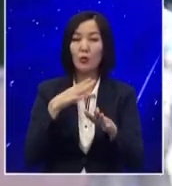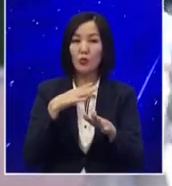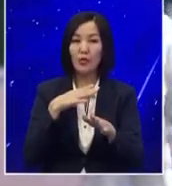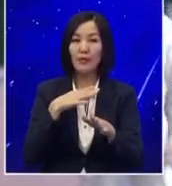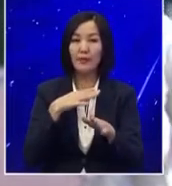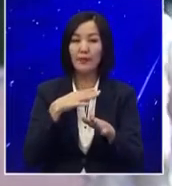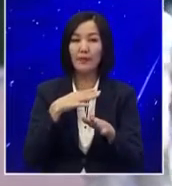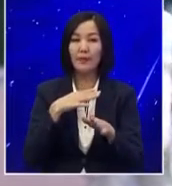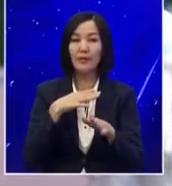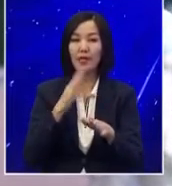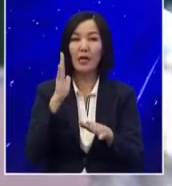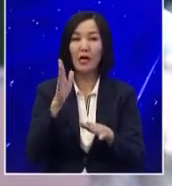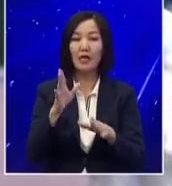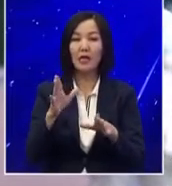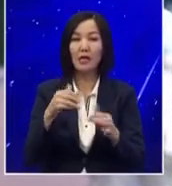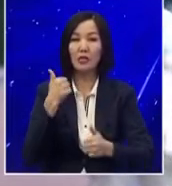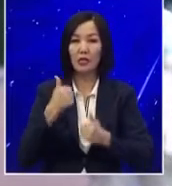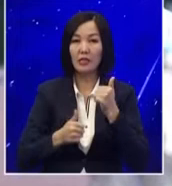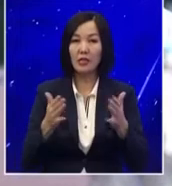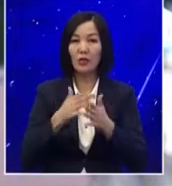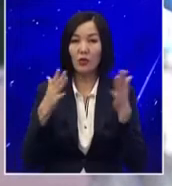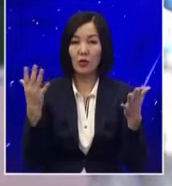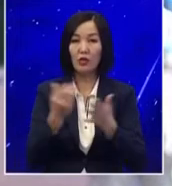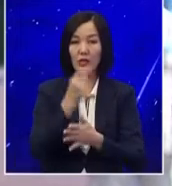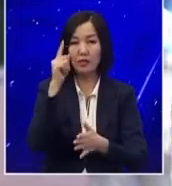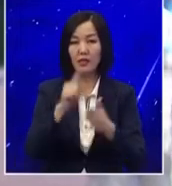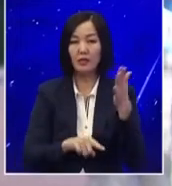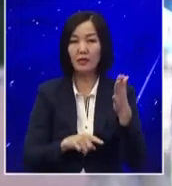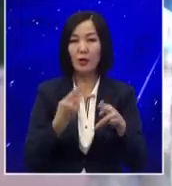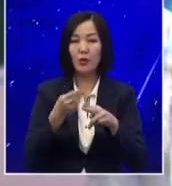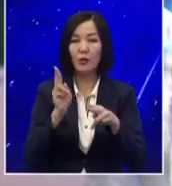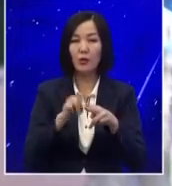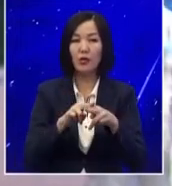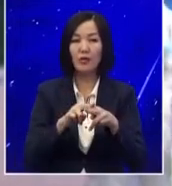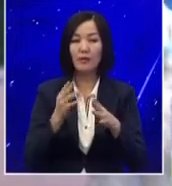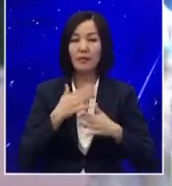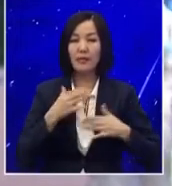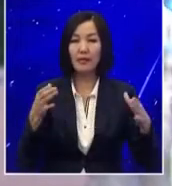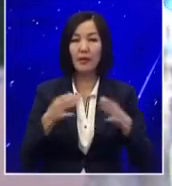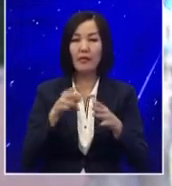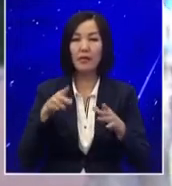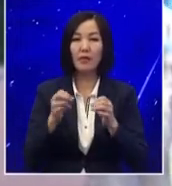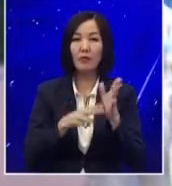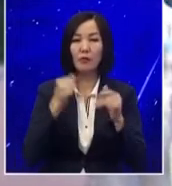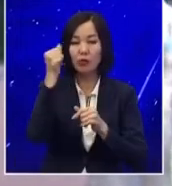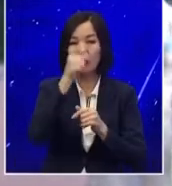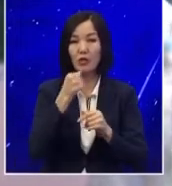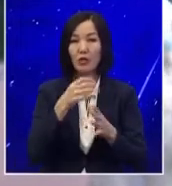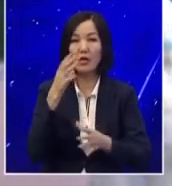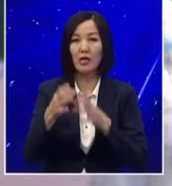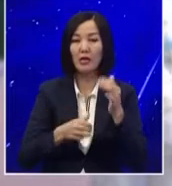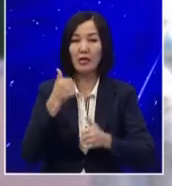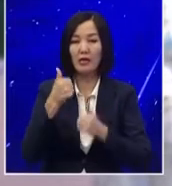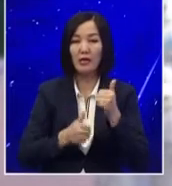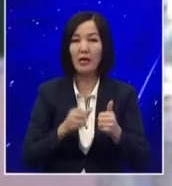де алдағы жарысты үлкен-үлкен жетістіктерге жетеміз деген ойдамыз. Себебі біздің команда 2017 жылы халықаралық